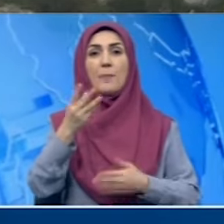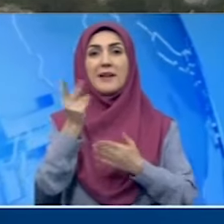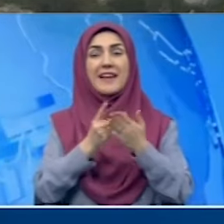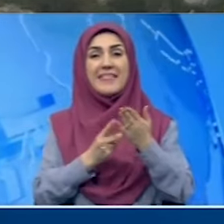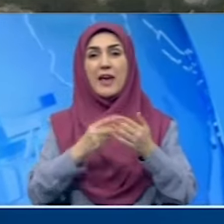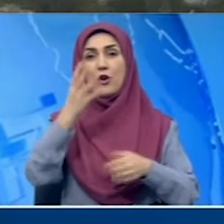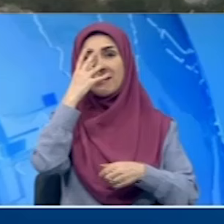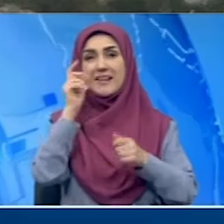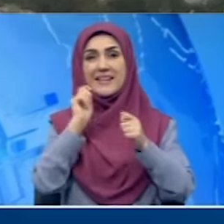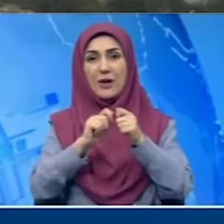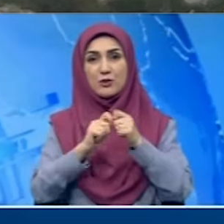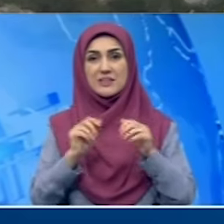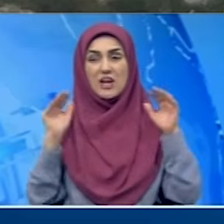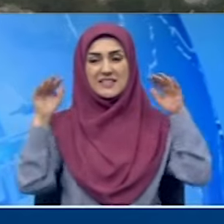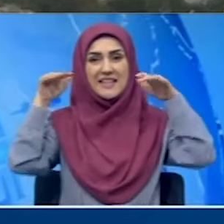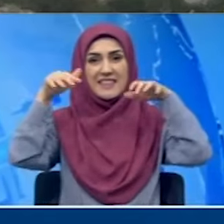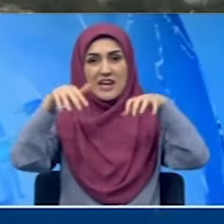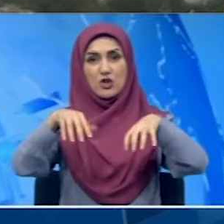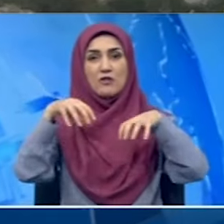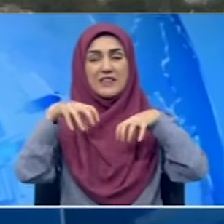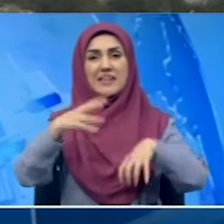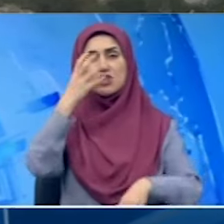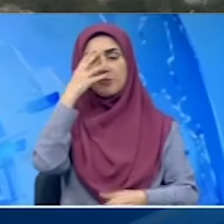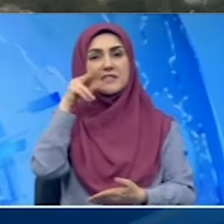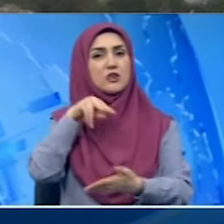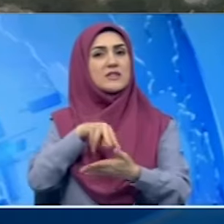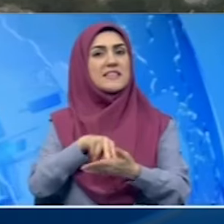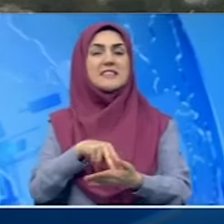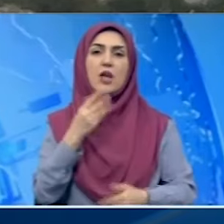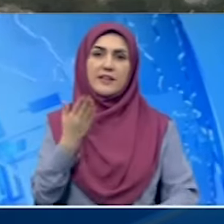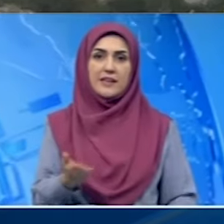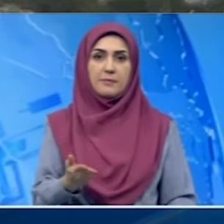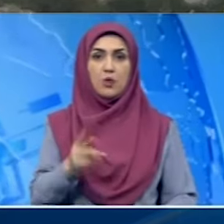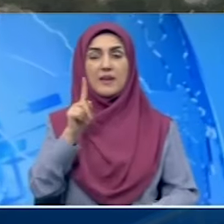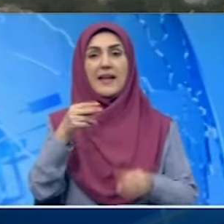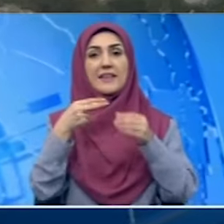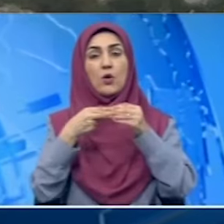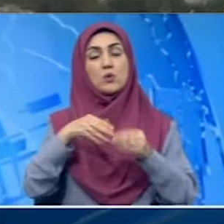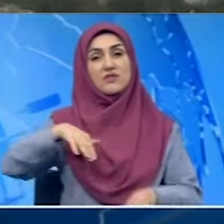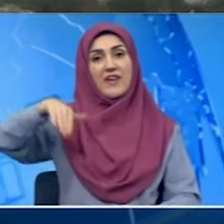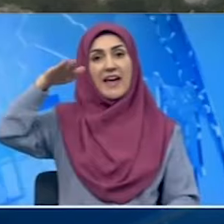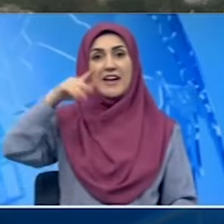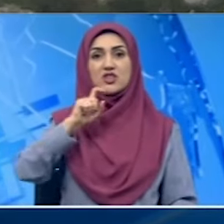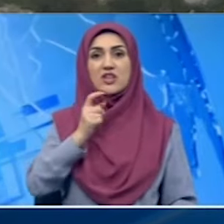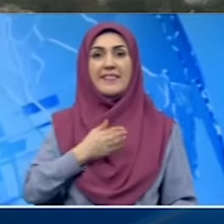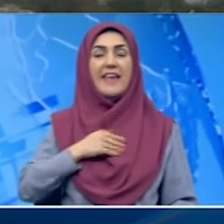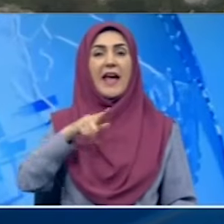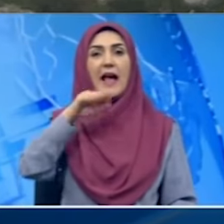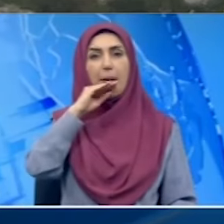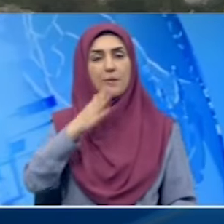جبهه‌های پشتیبانی از نوار غزه در لبنان، یمن و عراق گفت برادران ما در ایران چند روز